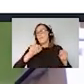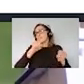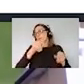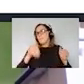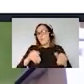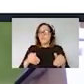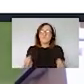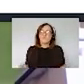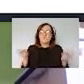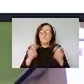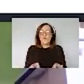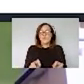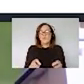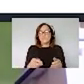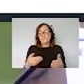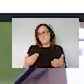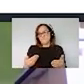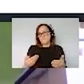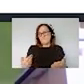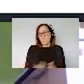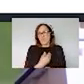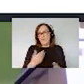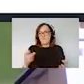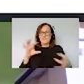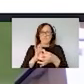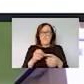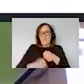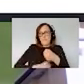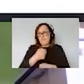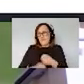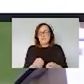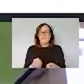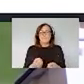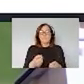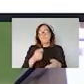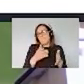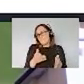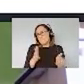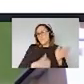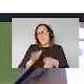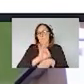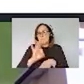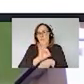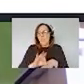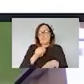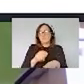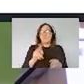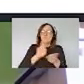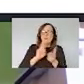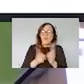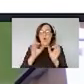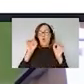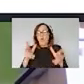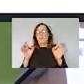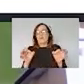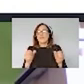nam tworzenie moodboardów, tworzenie wspólnej pracy, wytworzenie jakiejś pracy projektowej. Jeśli spotykam się na spotkaniu, w pewnym momencie mówię, dobrze, ok, to